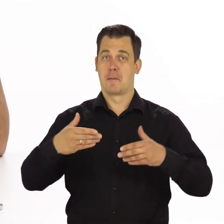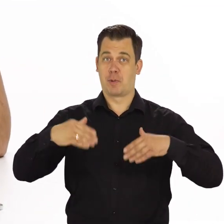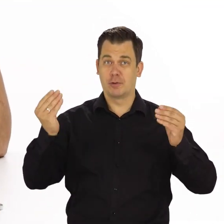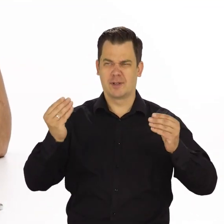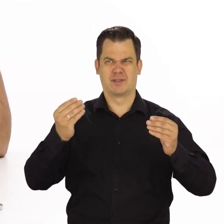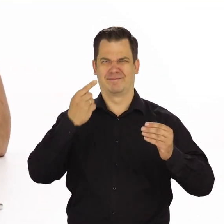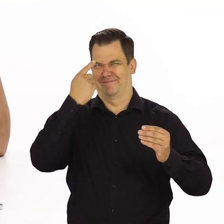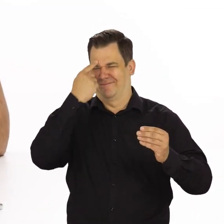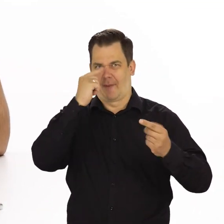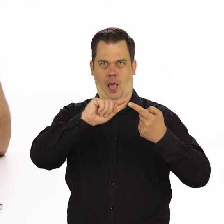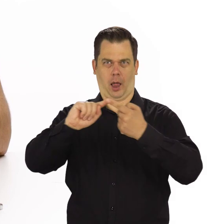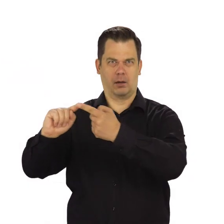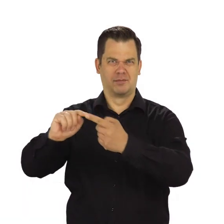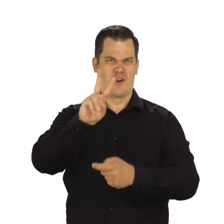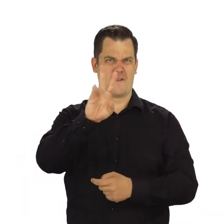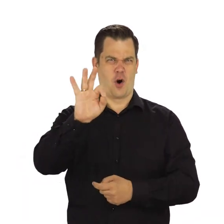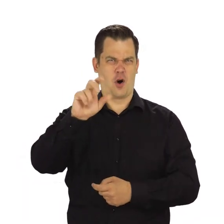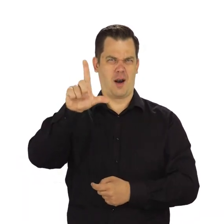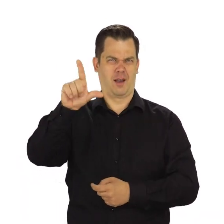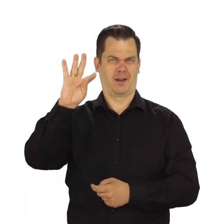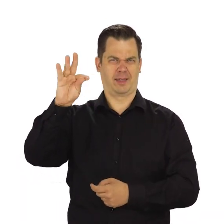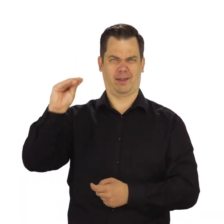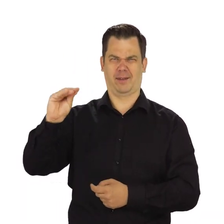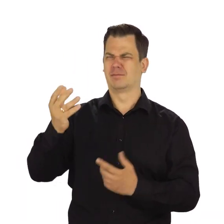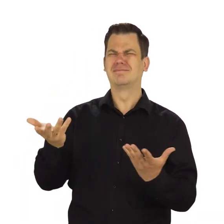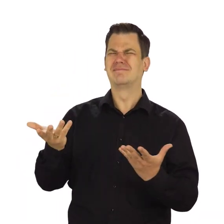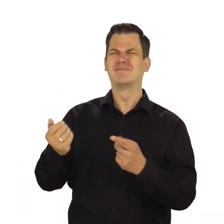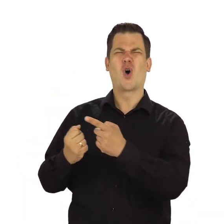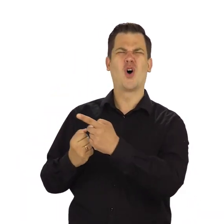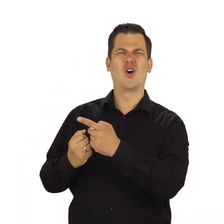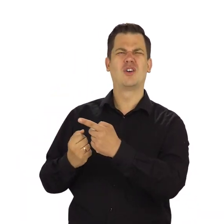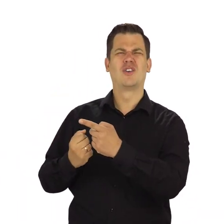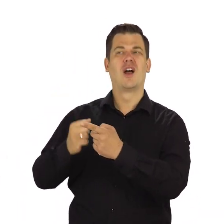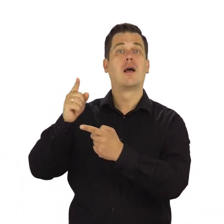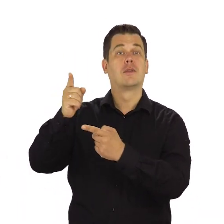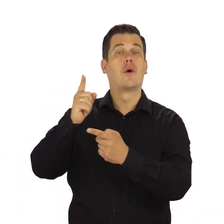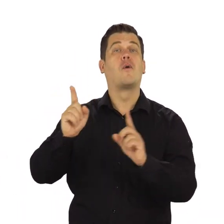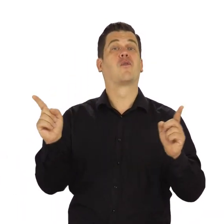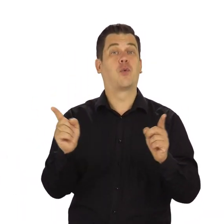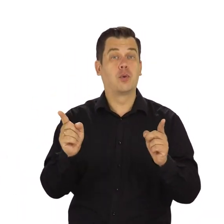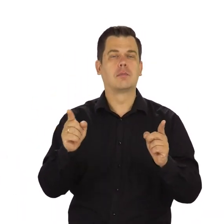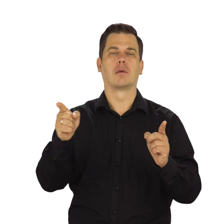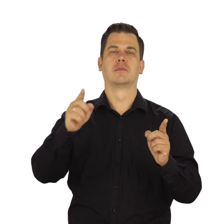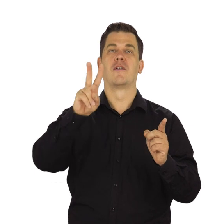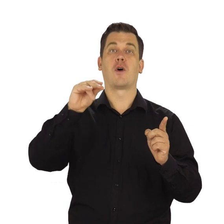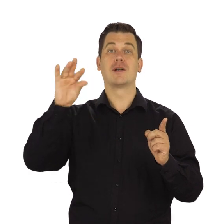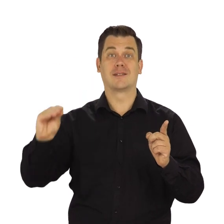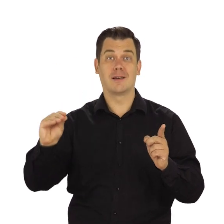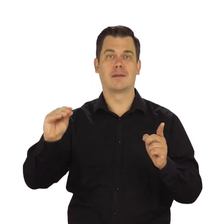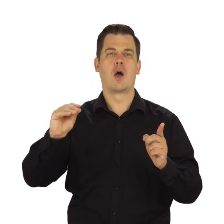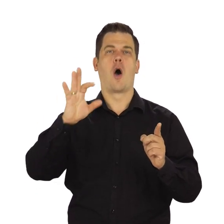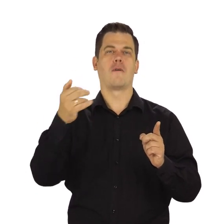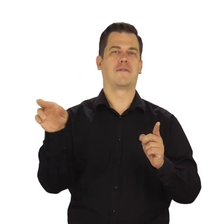Zacznijmy od rozszyfrowania pojęcia Voltę. Co to właściwie jest? Jest to skrót od Voice over LTE i można